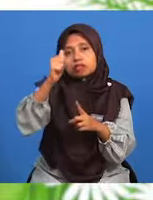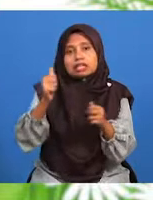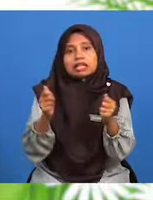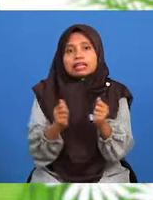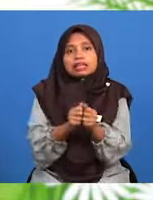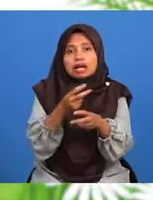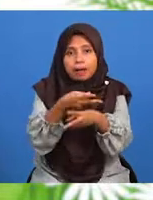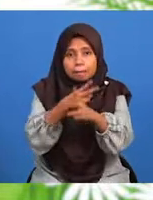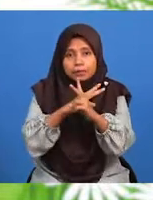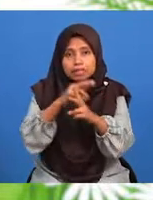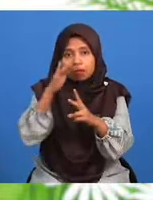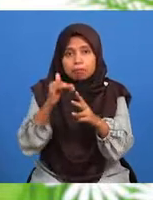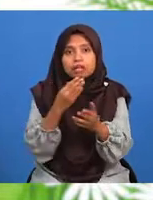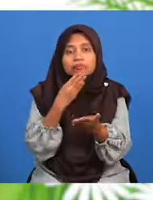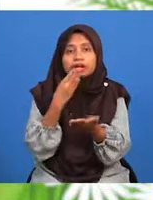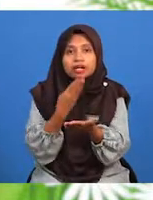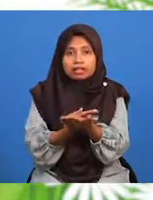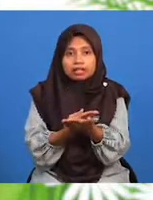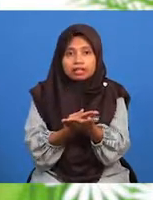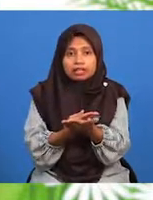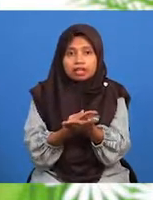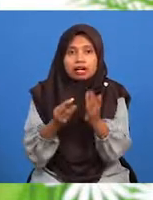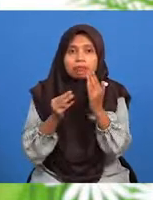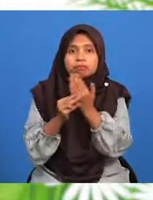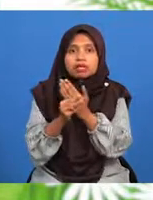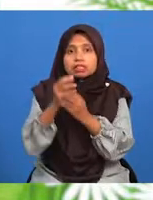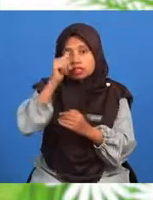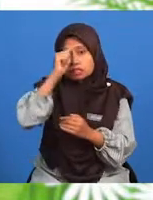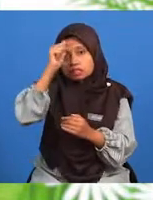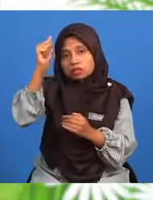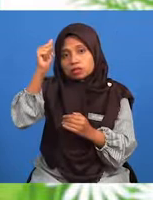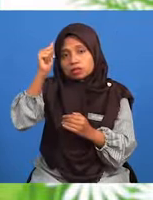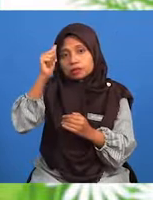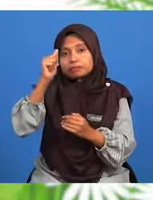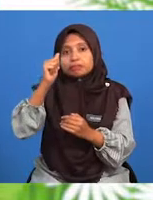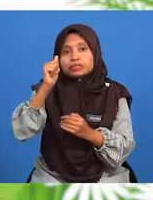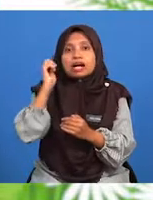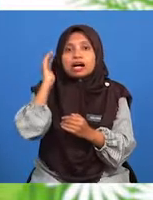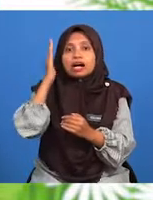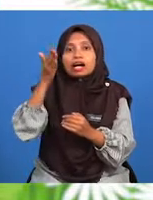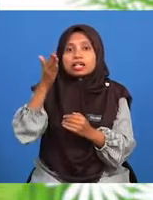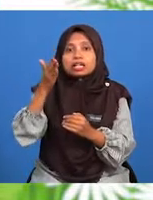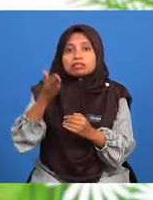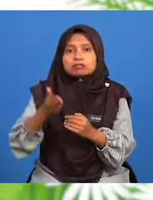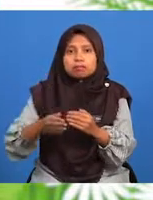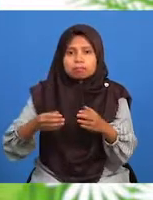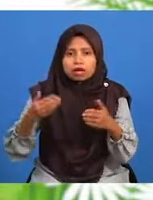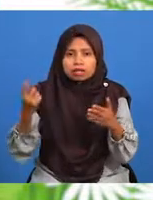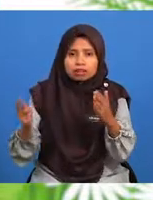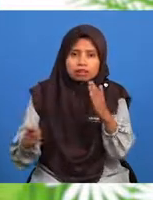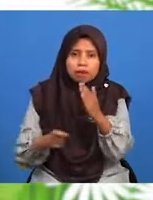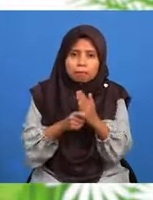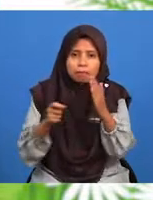dengan pinjaman yang baik, maka Allah SWT akan gandakan